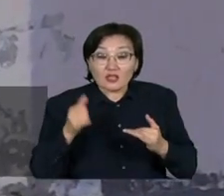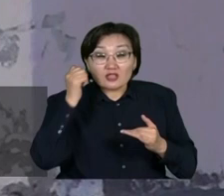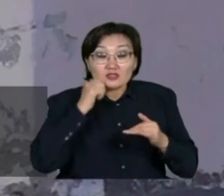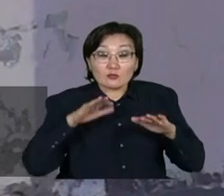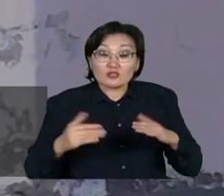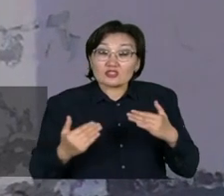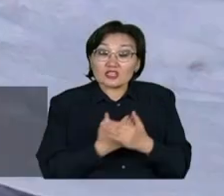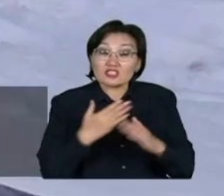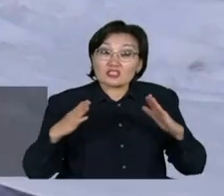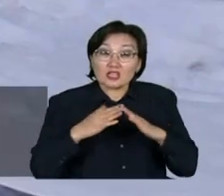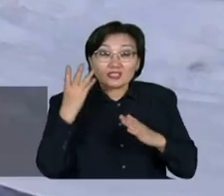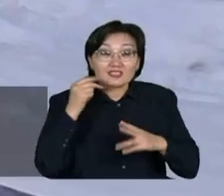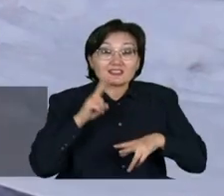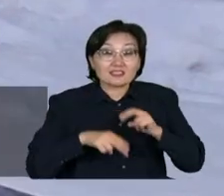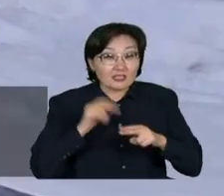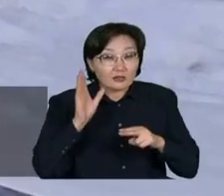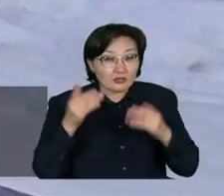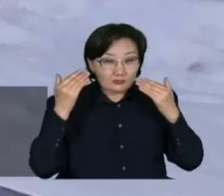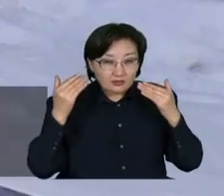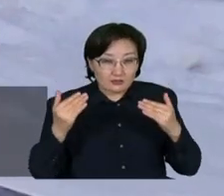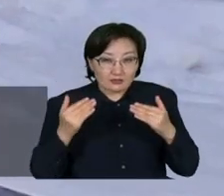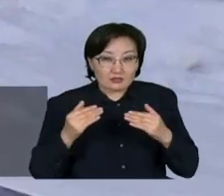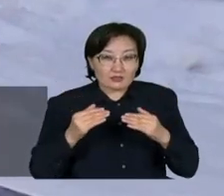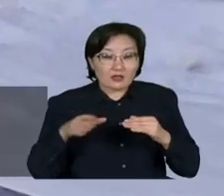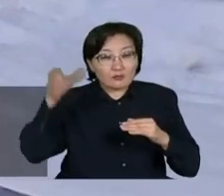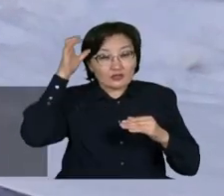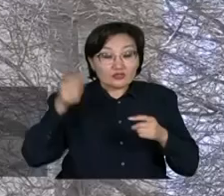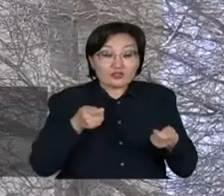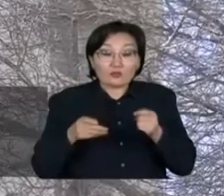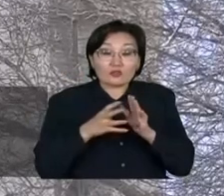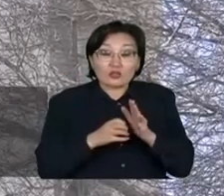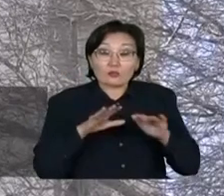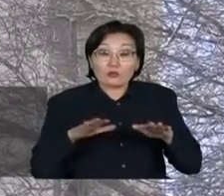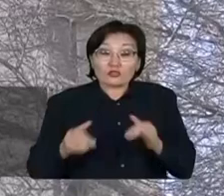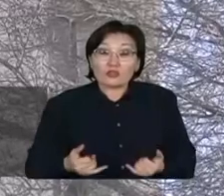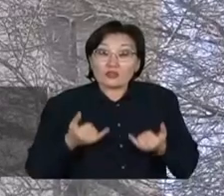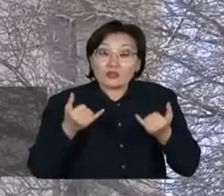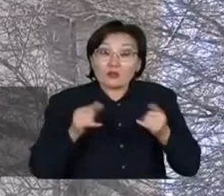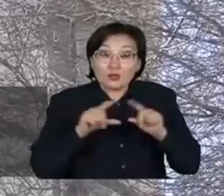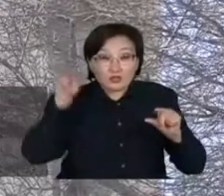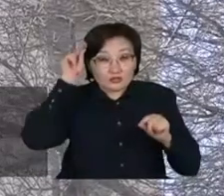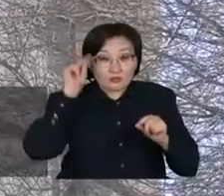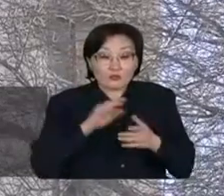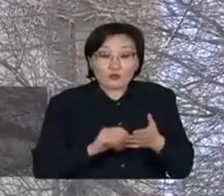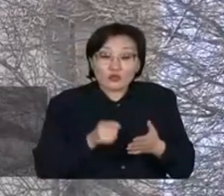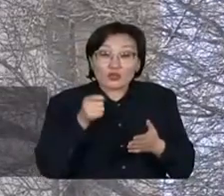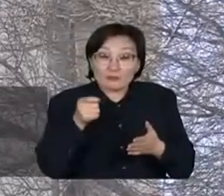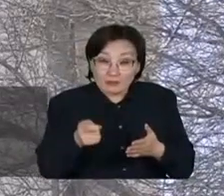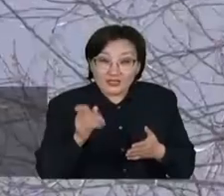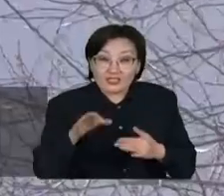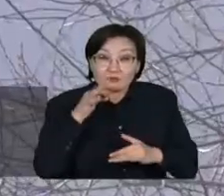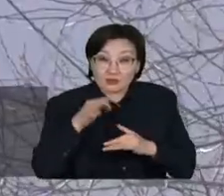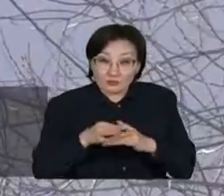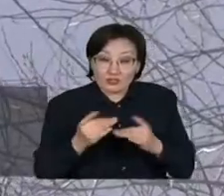орнына жаңа нысанның қашан салынары белгісіз. Білім басқармасы 900 орынға лайықталған оқу ордасына өтінім берілді деп жауап